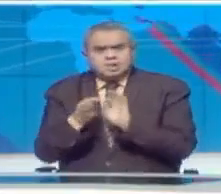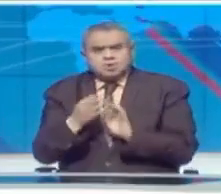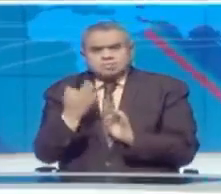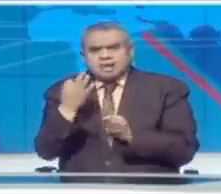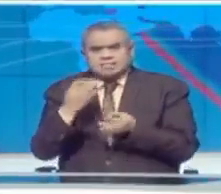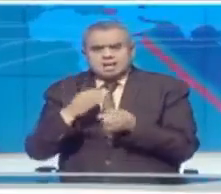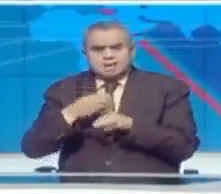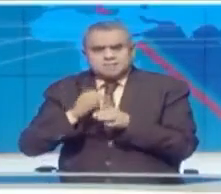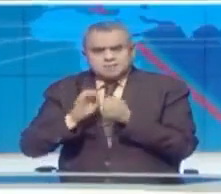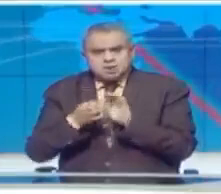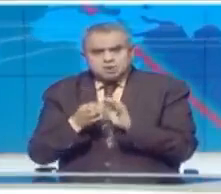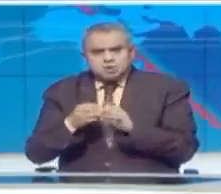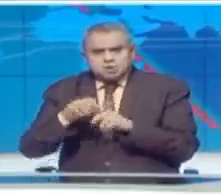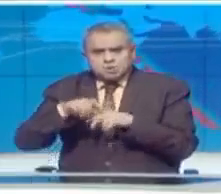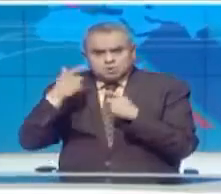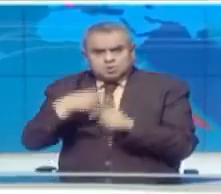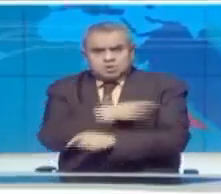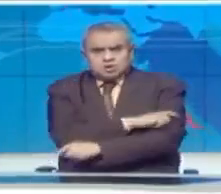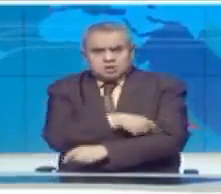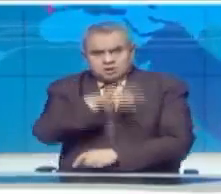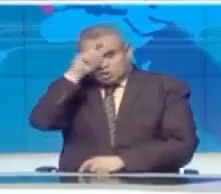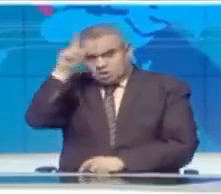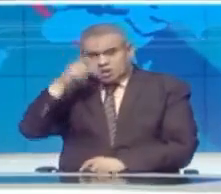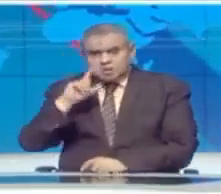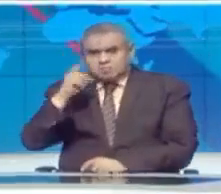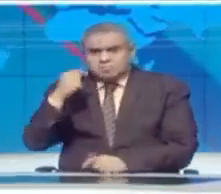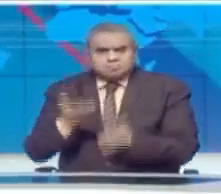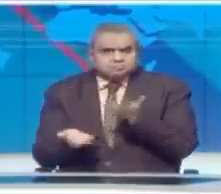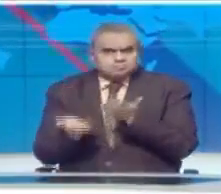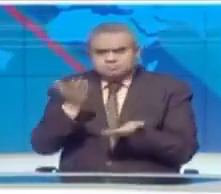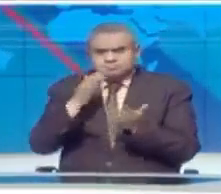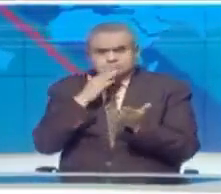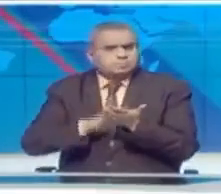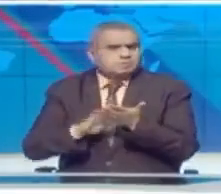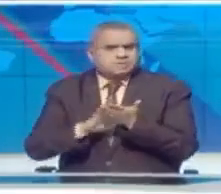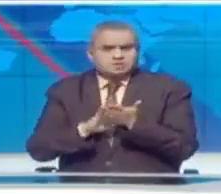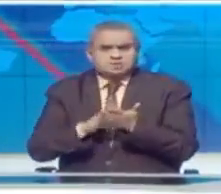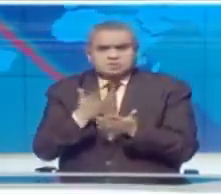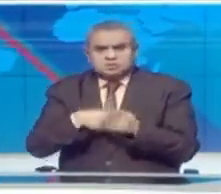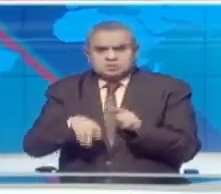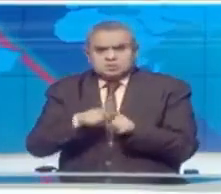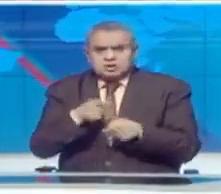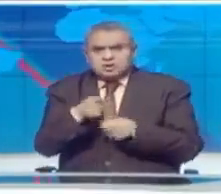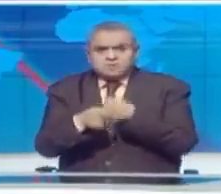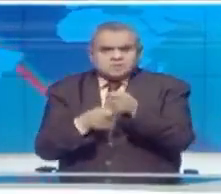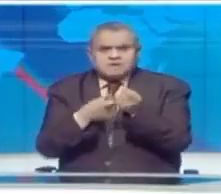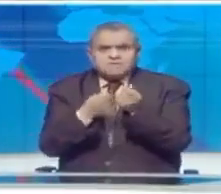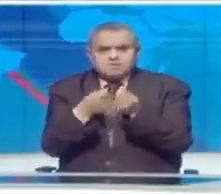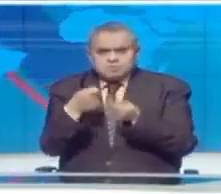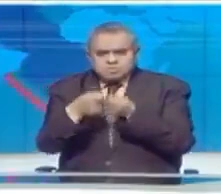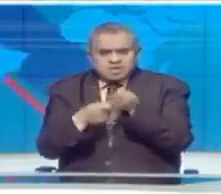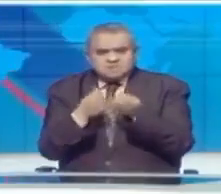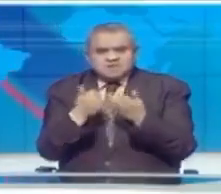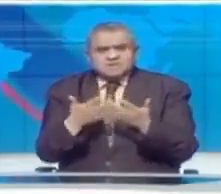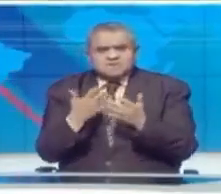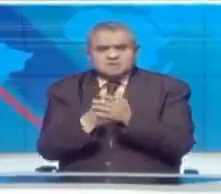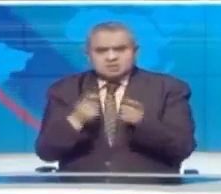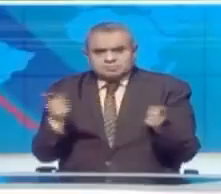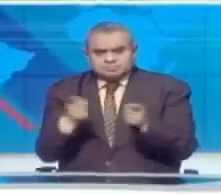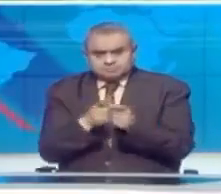مليون، في ألمانيا لا ده 15 مليون ودي احدث. لا لا لا، التكلفة عندنا محدودة تماما لا